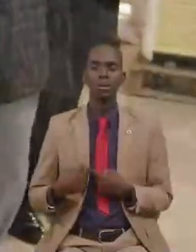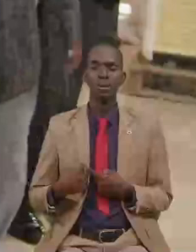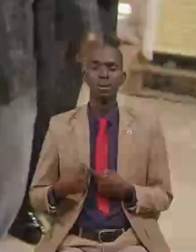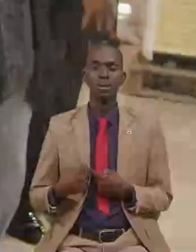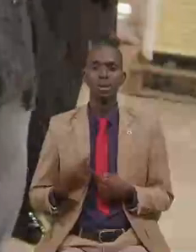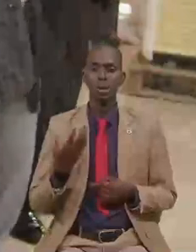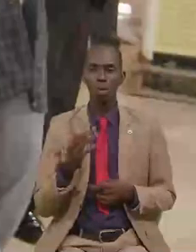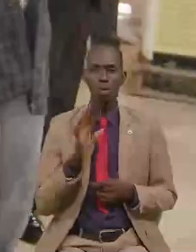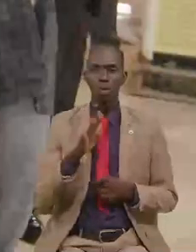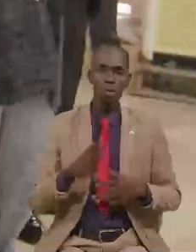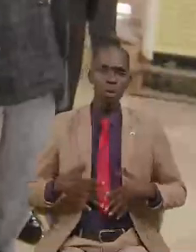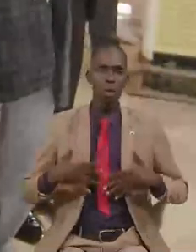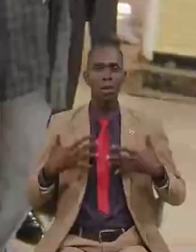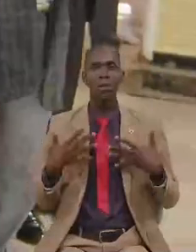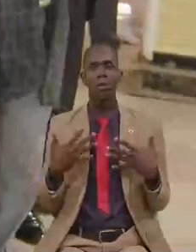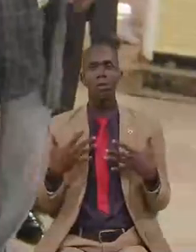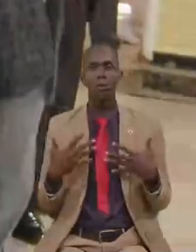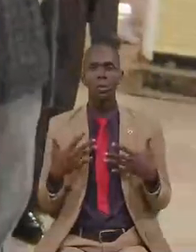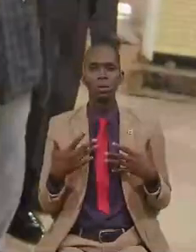de ta vie.